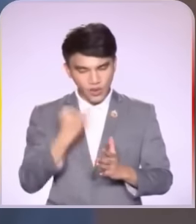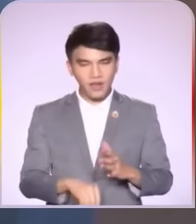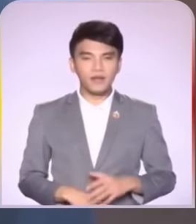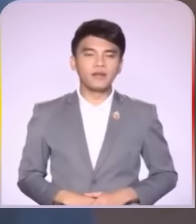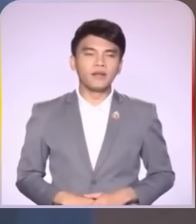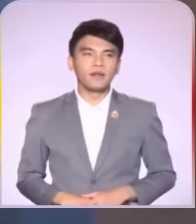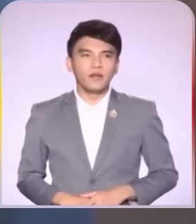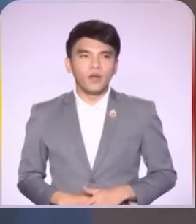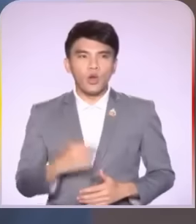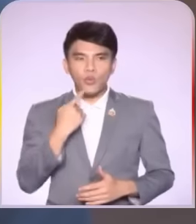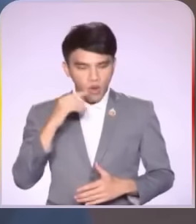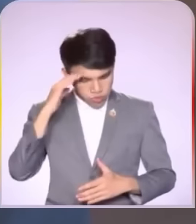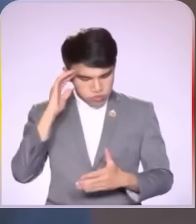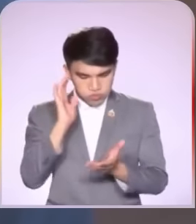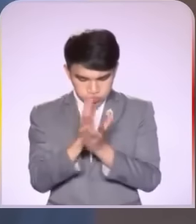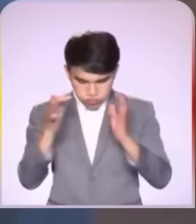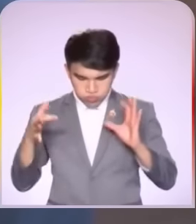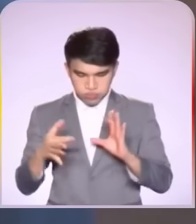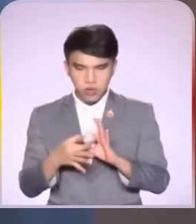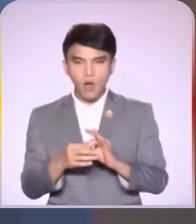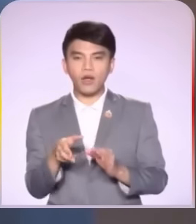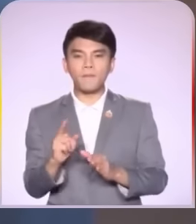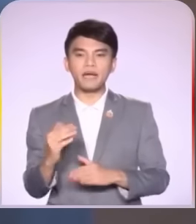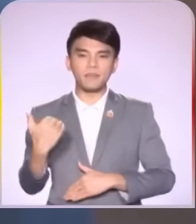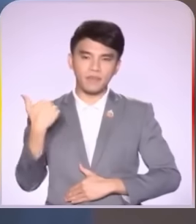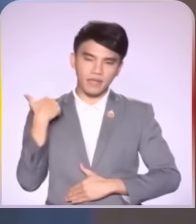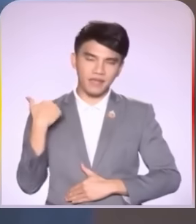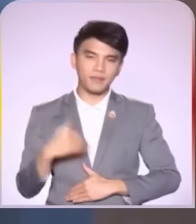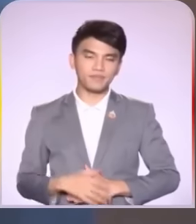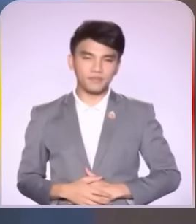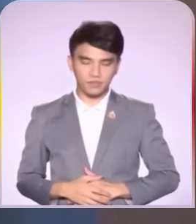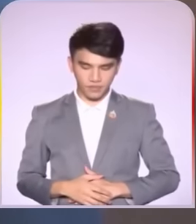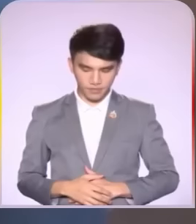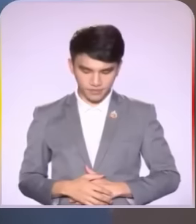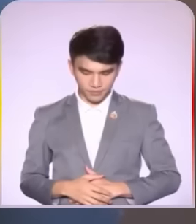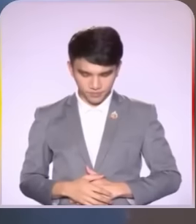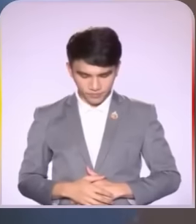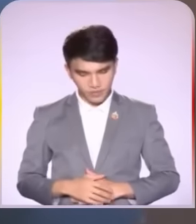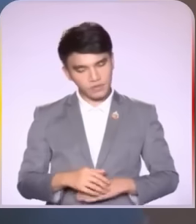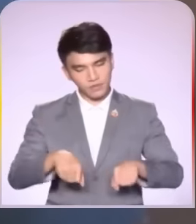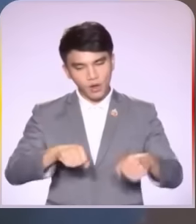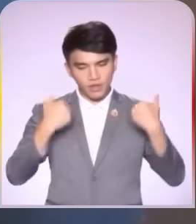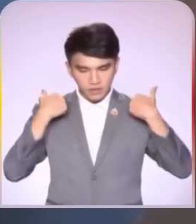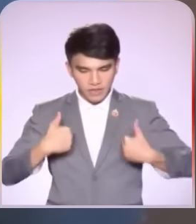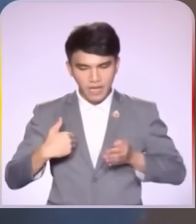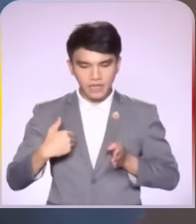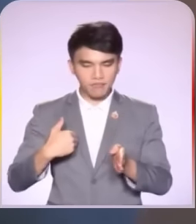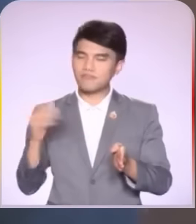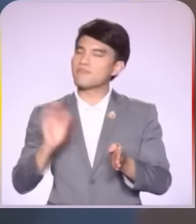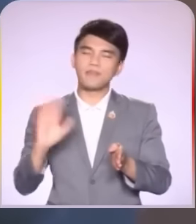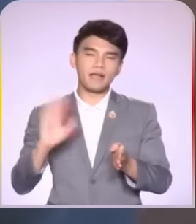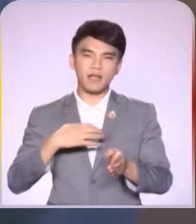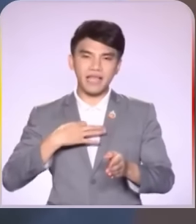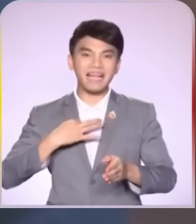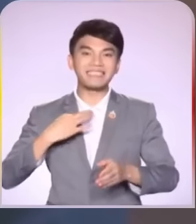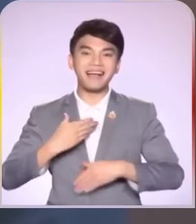าเนี่ยไปแจ้งตำรวจเรื่องที่นายอรรถพลมีปืนจากนั้นสามีก็เลยไม่ไปขี่รถที่วินนี้อีกแล้วก็ต้องการจะ